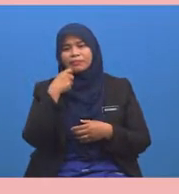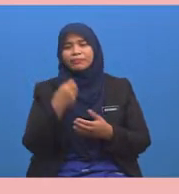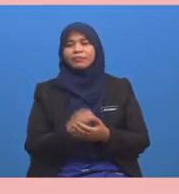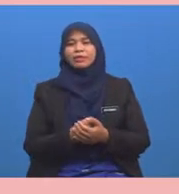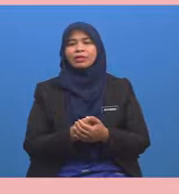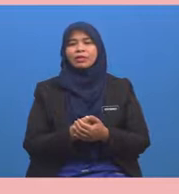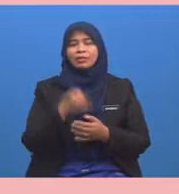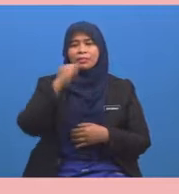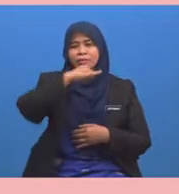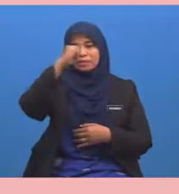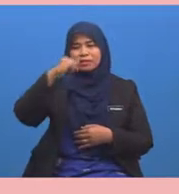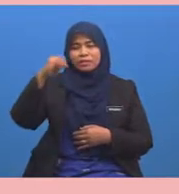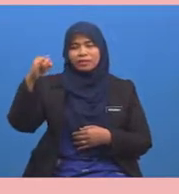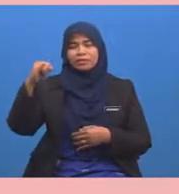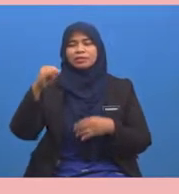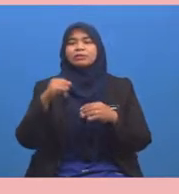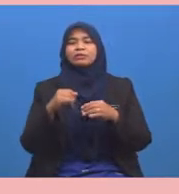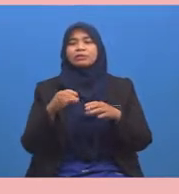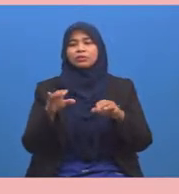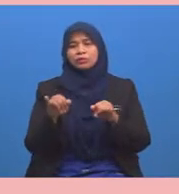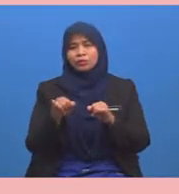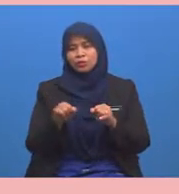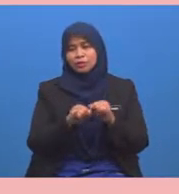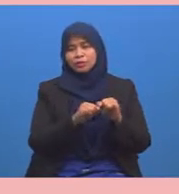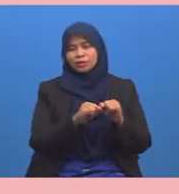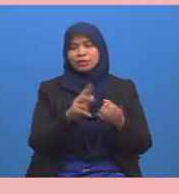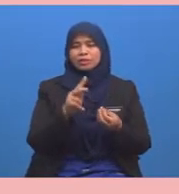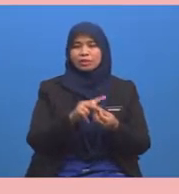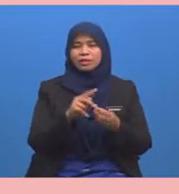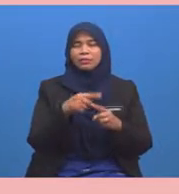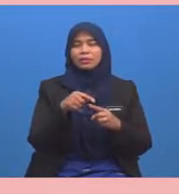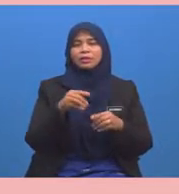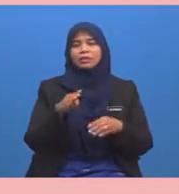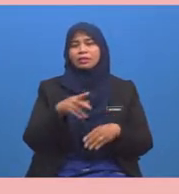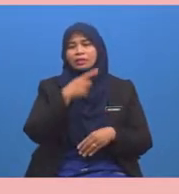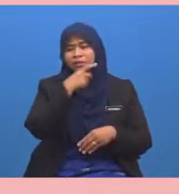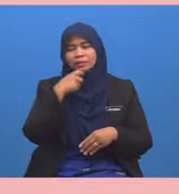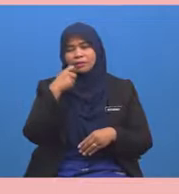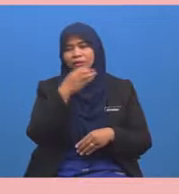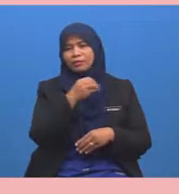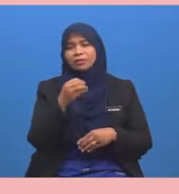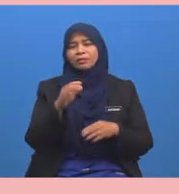sektor perindustrian juga turut terkesan apabila kemarau dan banjir berlaku.